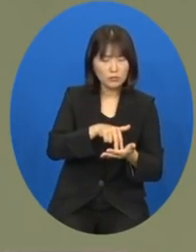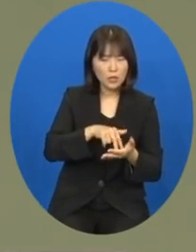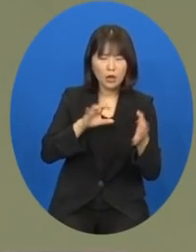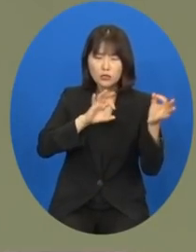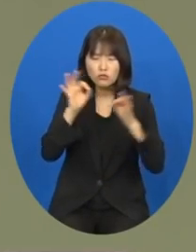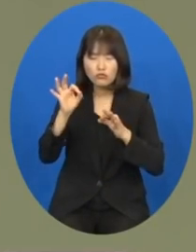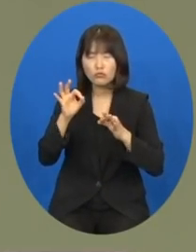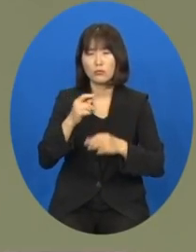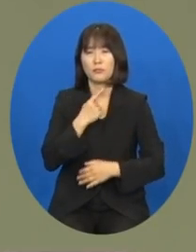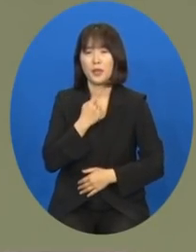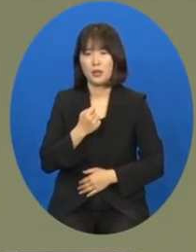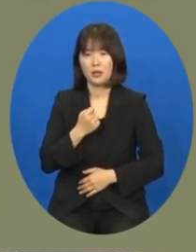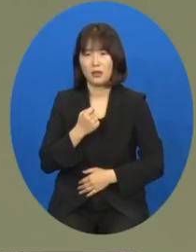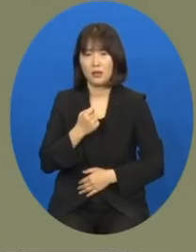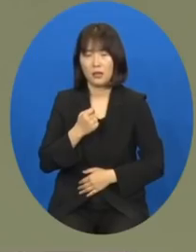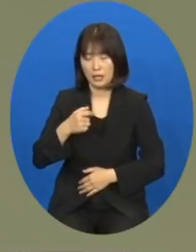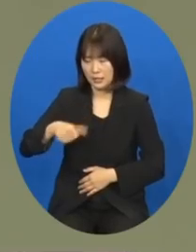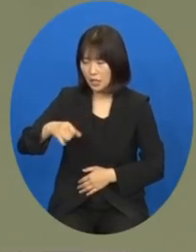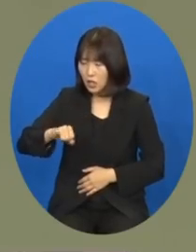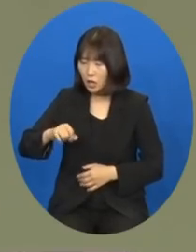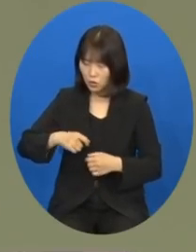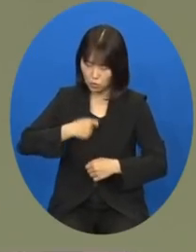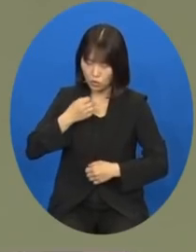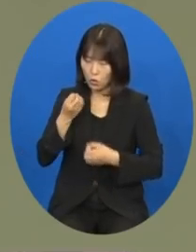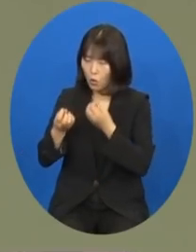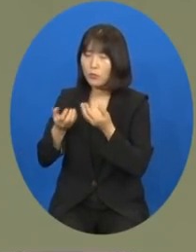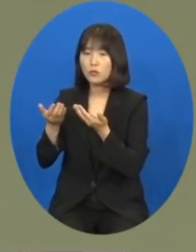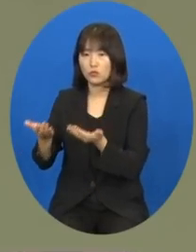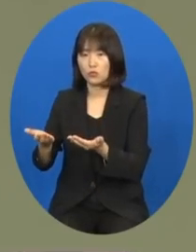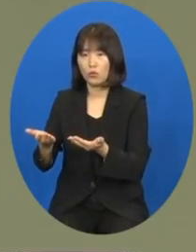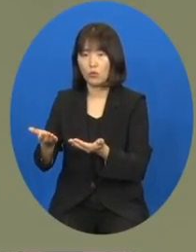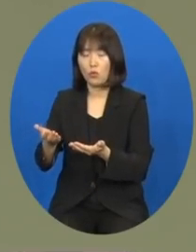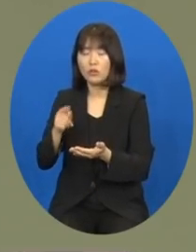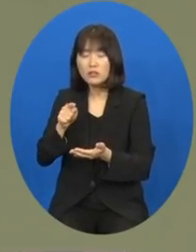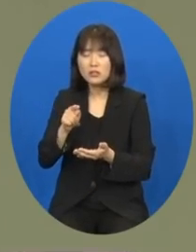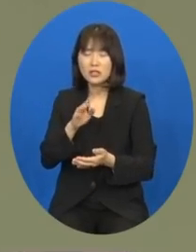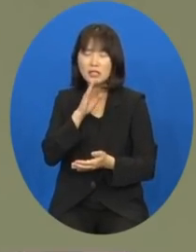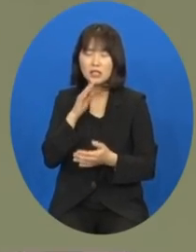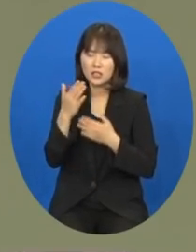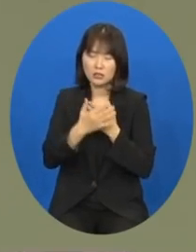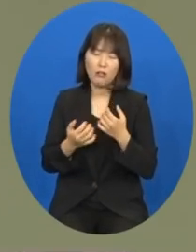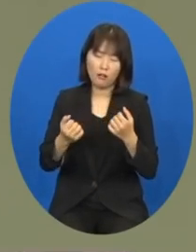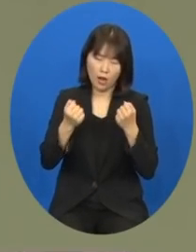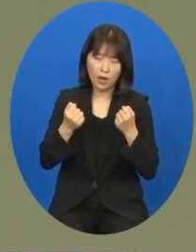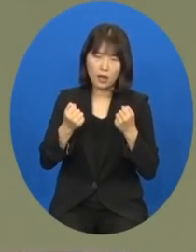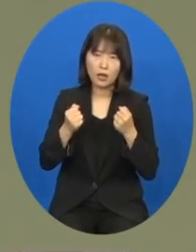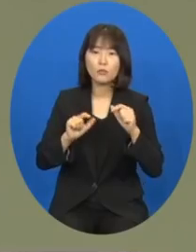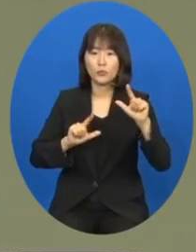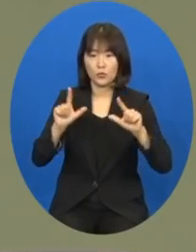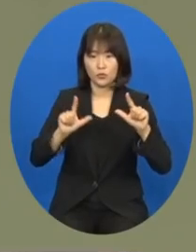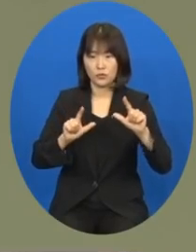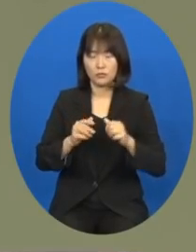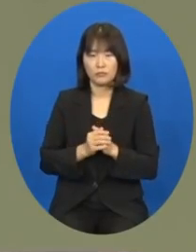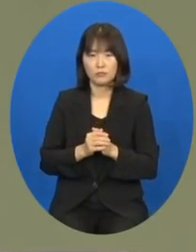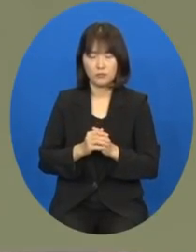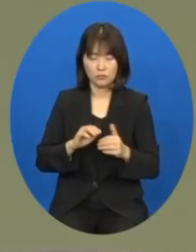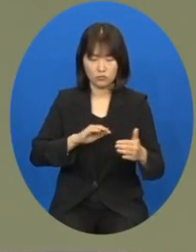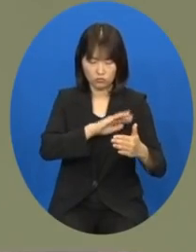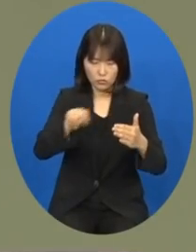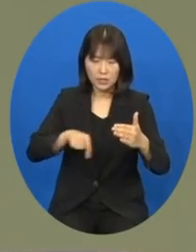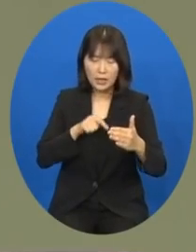고백하고 그것이 얼마나 건강한 건지 몰라요 우리 안에 심겨진 악의